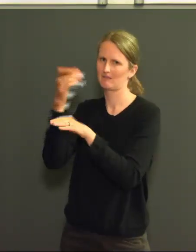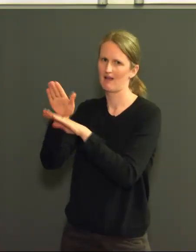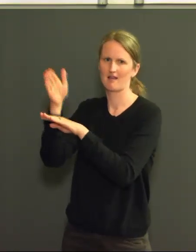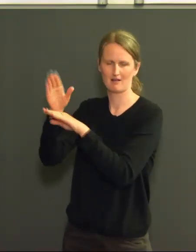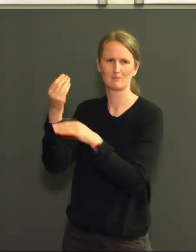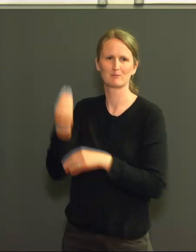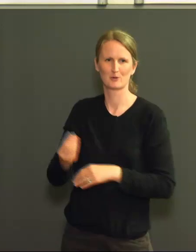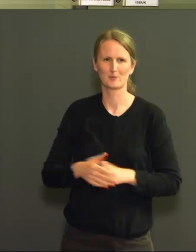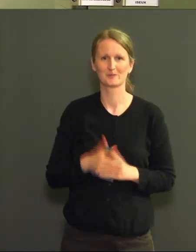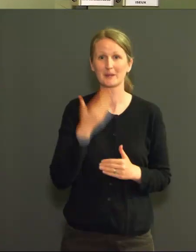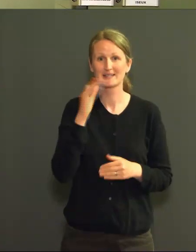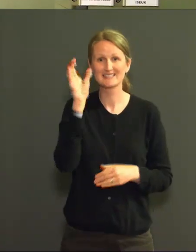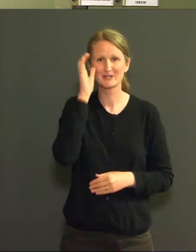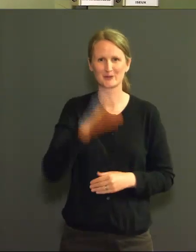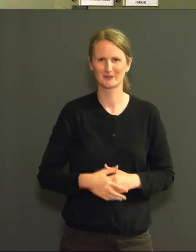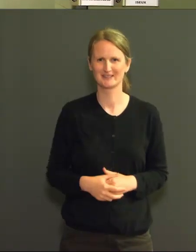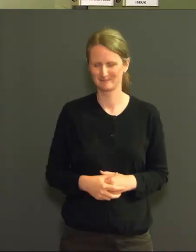attention.